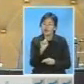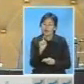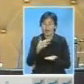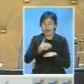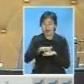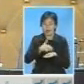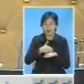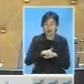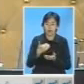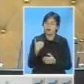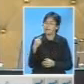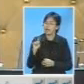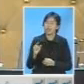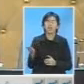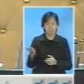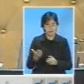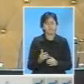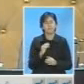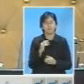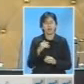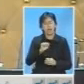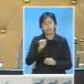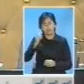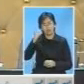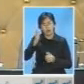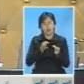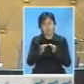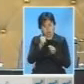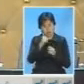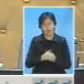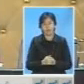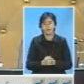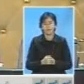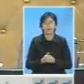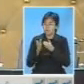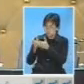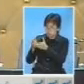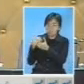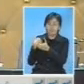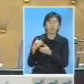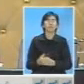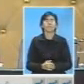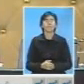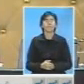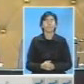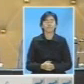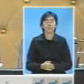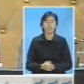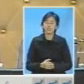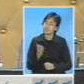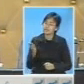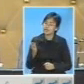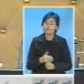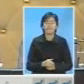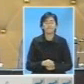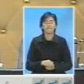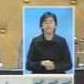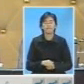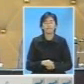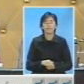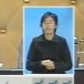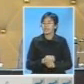ประสิทธิ์อย่าประท้วงนะครับจะให้ท่านเก่งได้โอกาสได้ชี้แจงมากกว่าเพราะท่านถูกกล่าวหาเอาเชิญครับท่านจับประสิทธิ